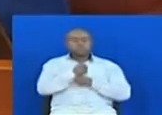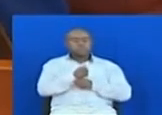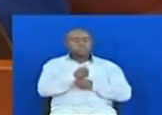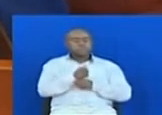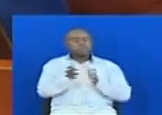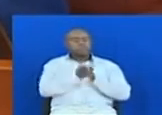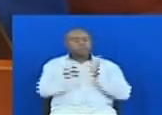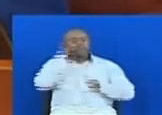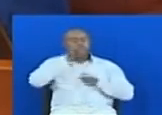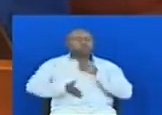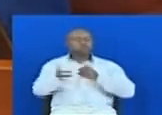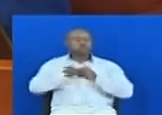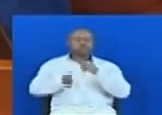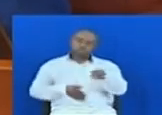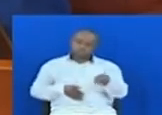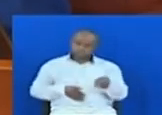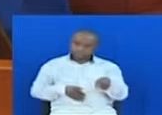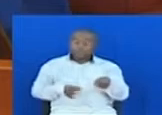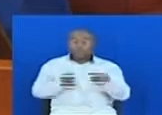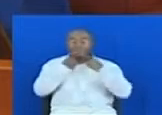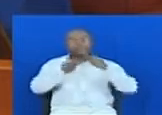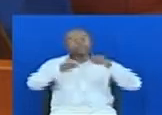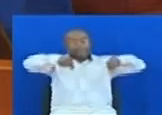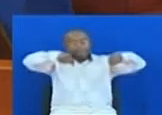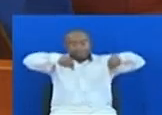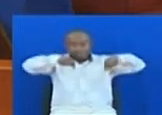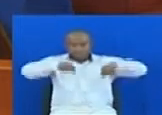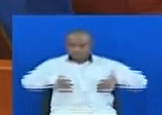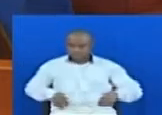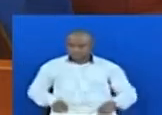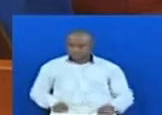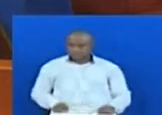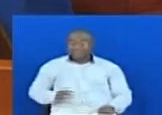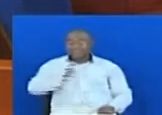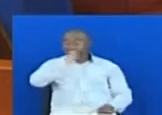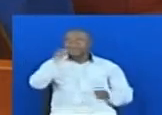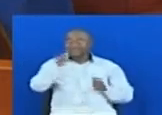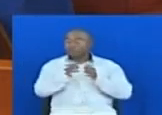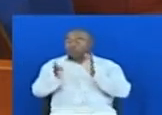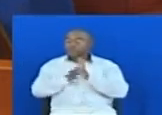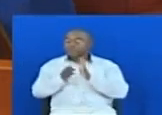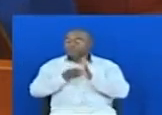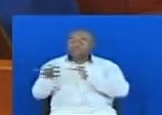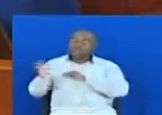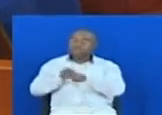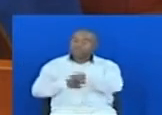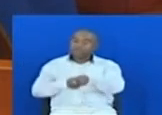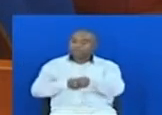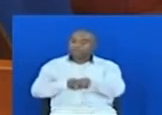iishe. Na tulisema hapa kwamba hii corona hata ikimchukua Ndugai au nani